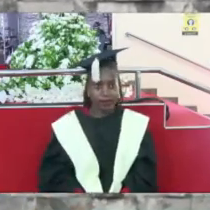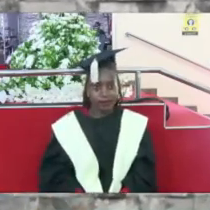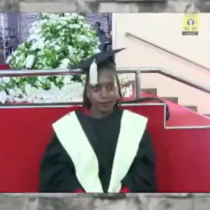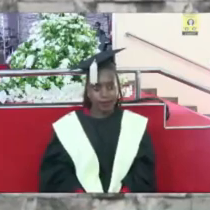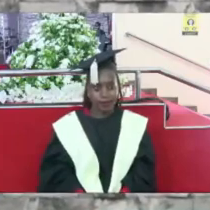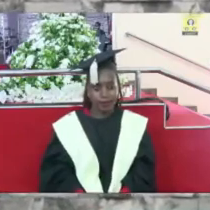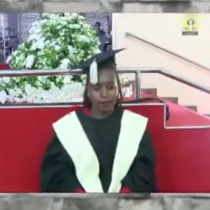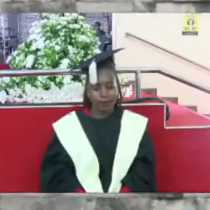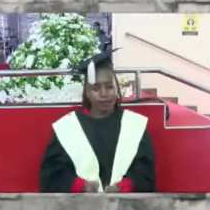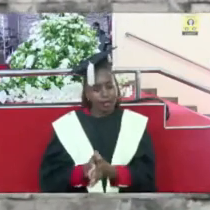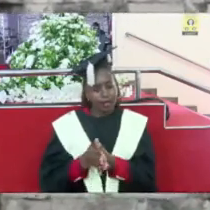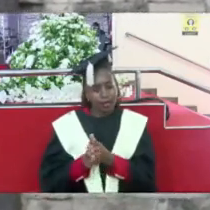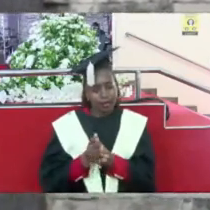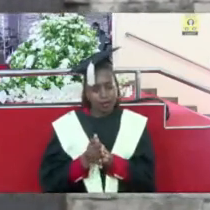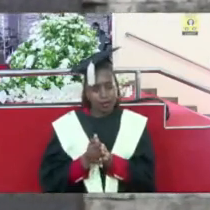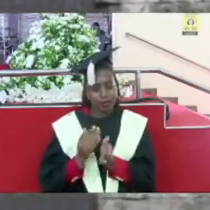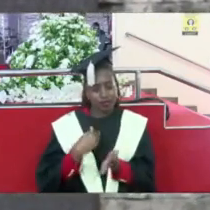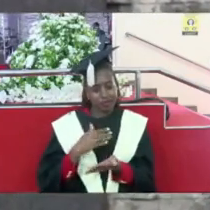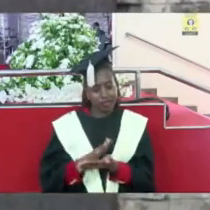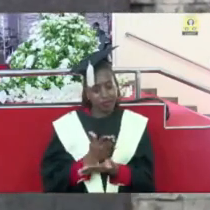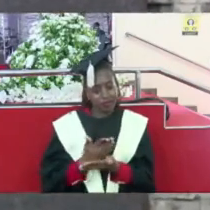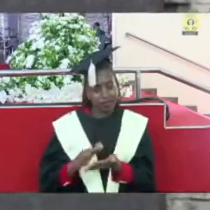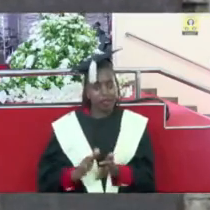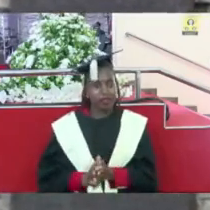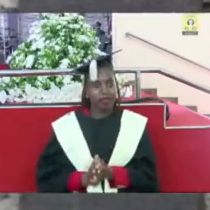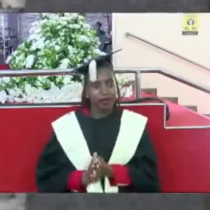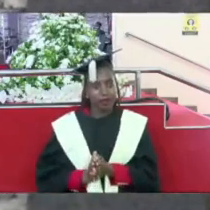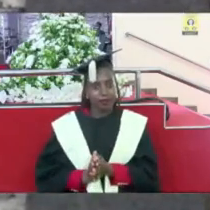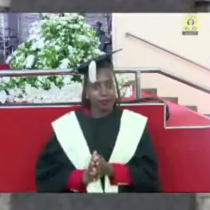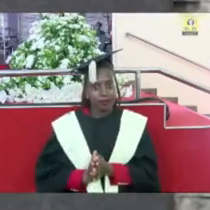Hadithi hii ninakupatia. Sini kuambia hadithi yako. This story I'm telling you. Wewe